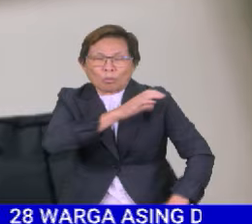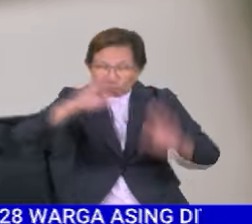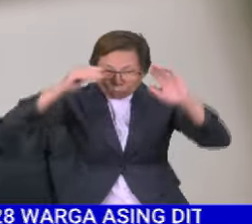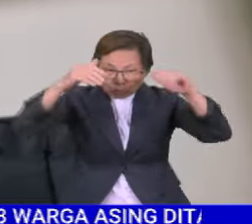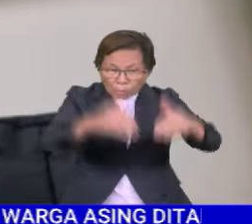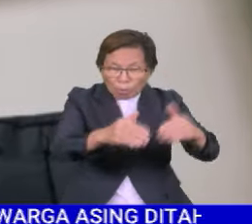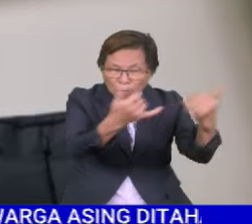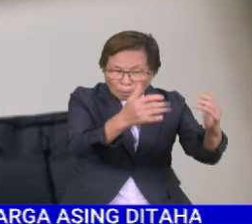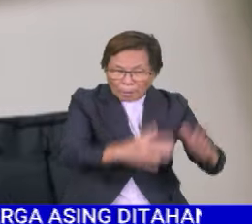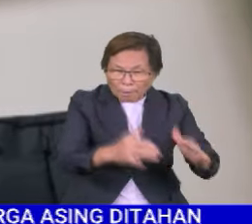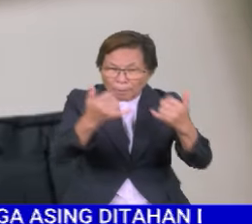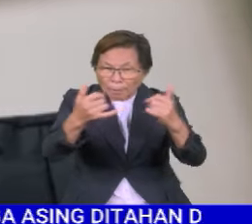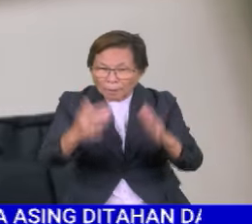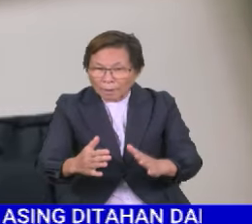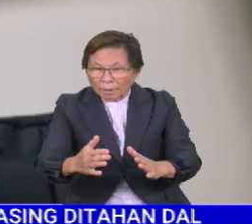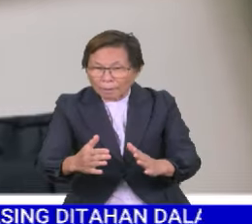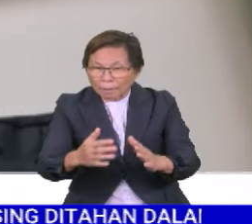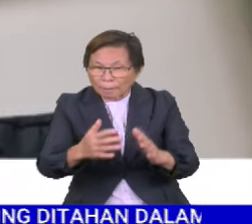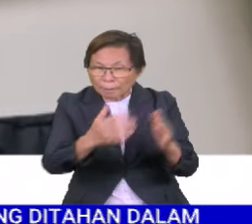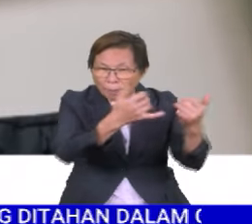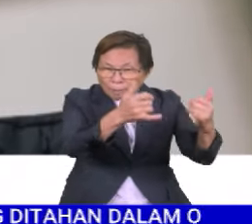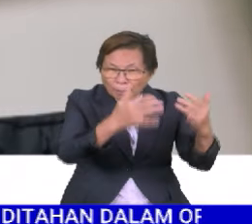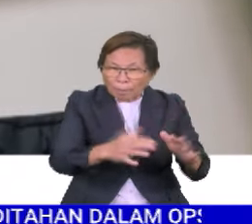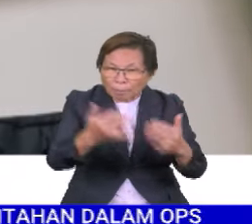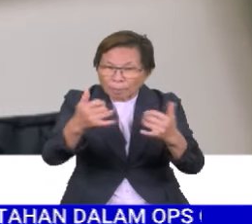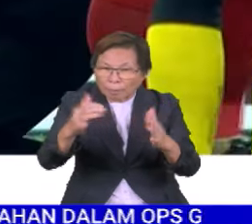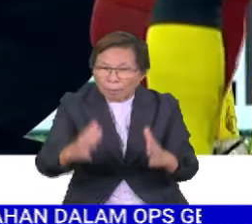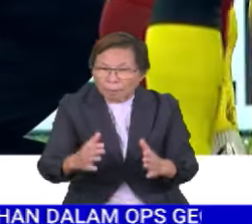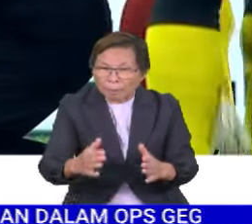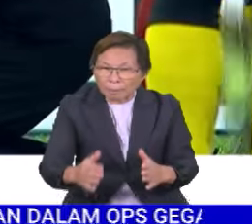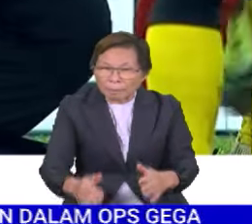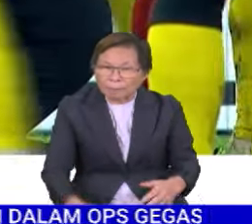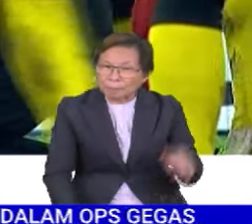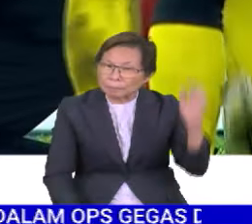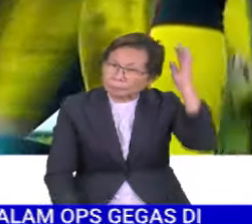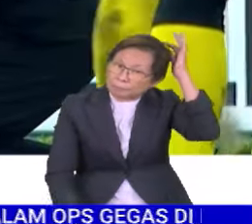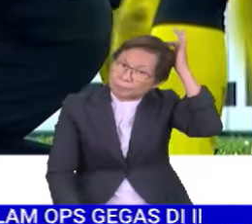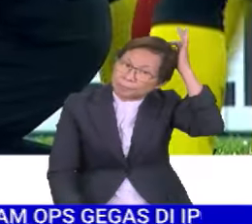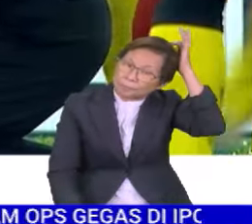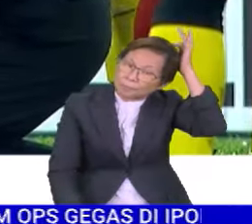tertumpu kepada pemain-pemain yang diberi gelaran bintang itu.